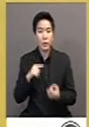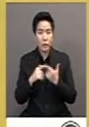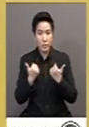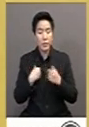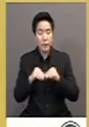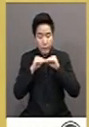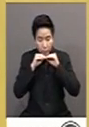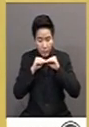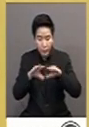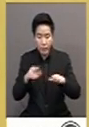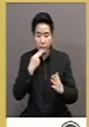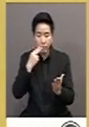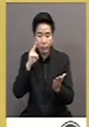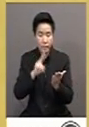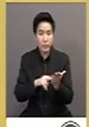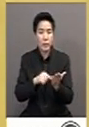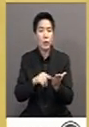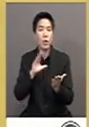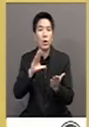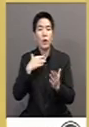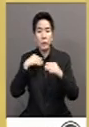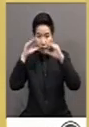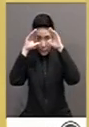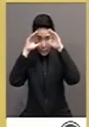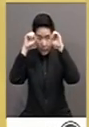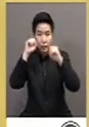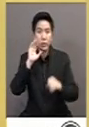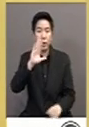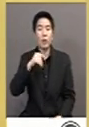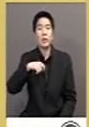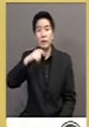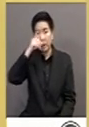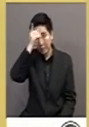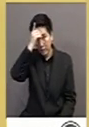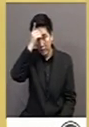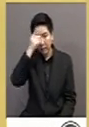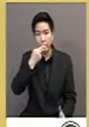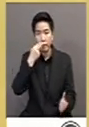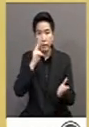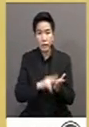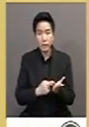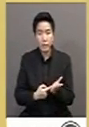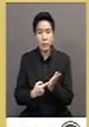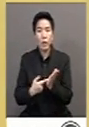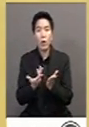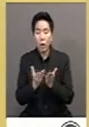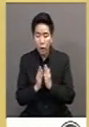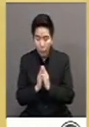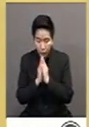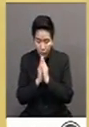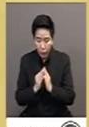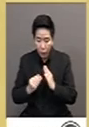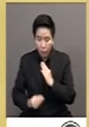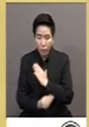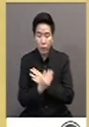การเผยแพร่สารโทรเลขของประธานาธิบดีโยอาคิมเกาความว่าขอพระราชทานพระบรมราชวโร